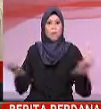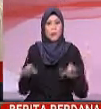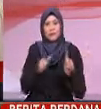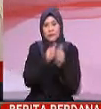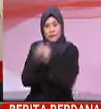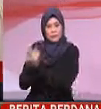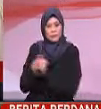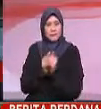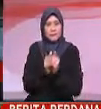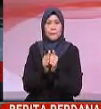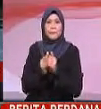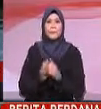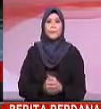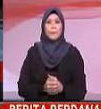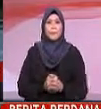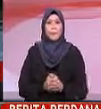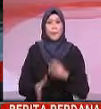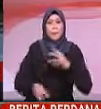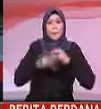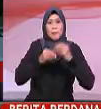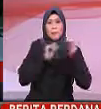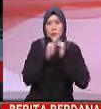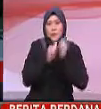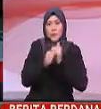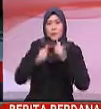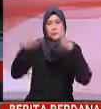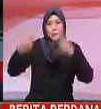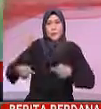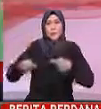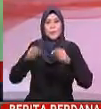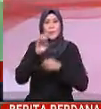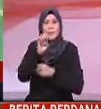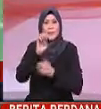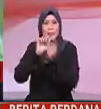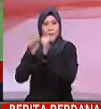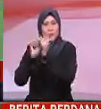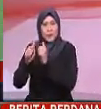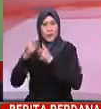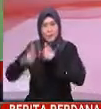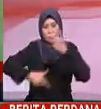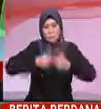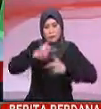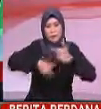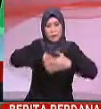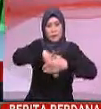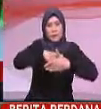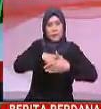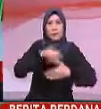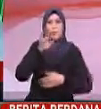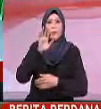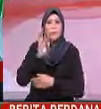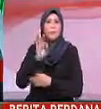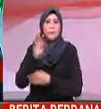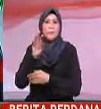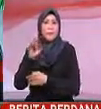laksanakan bersama. Tambah Stuart, kejohanan-kejohanan e-sukan di bawah kelolaan Liga Bola Sepak Malaysia